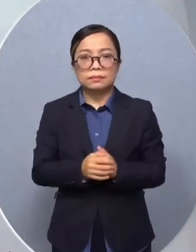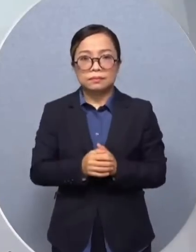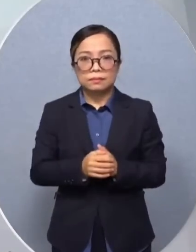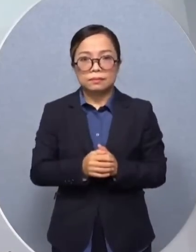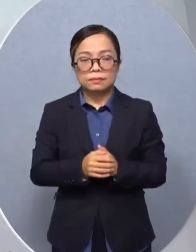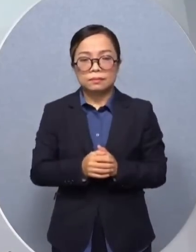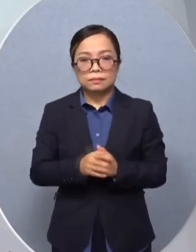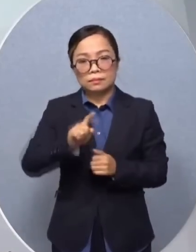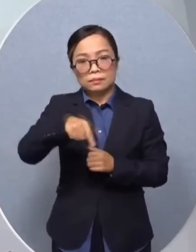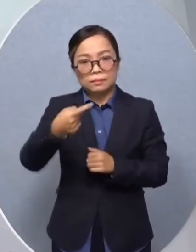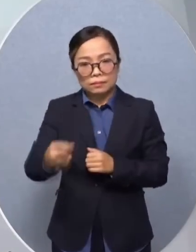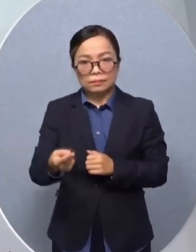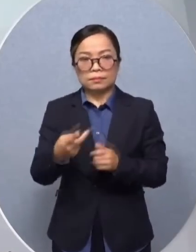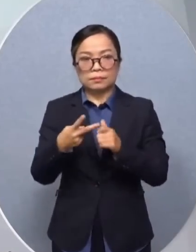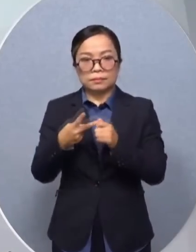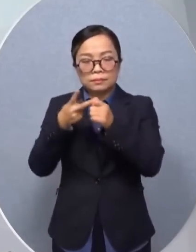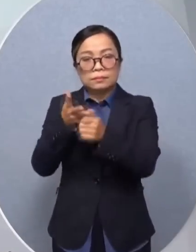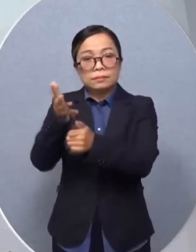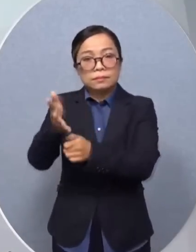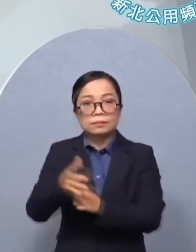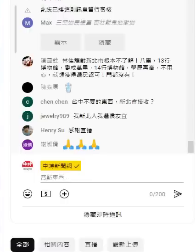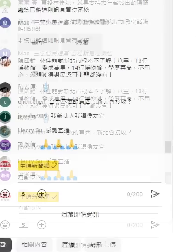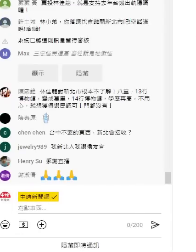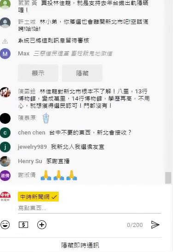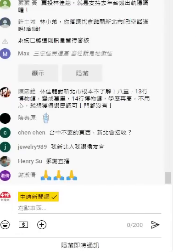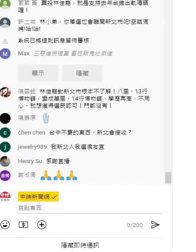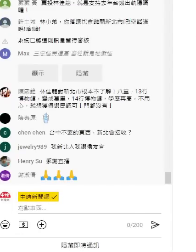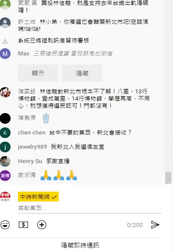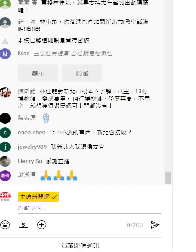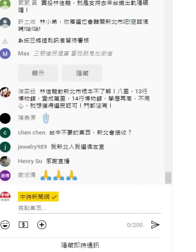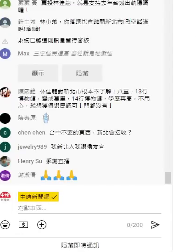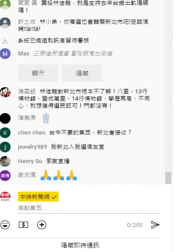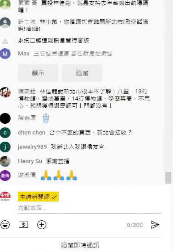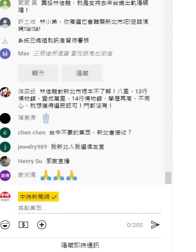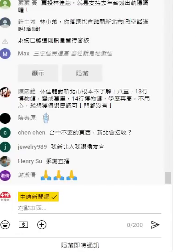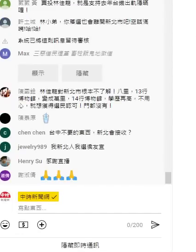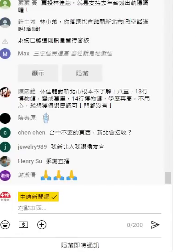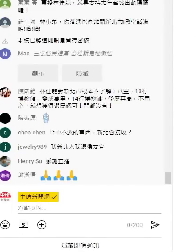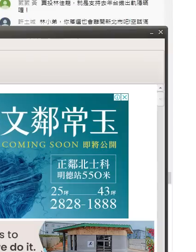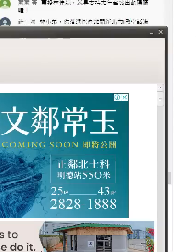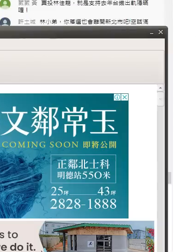谢。最后接下来我们请第二位发问人施宏基先生提问。